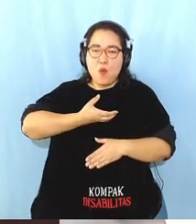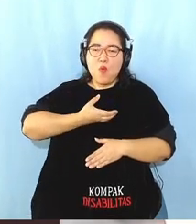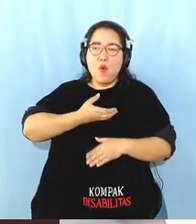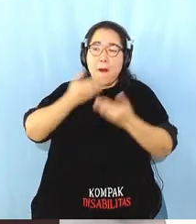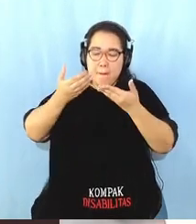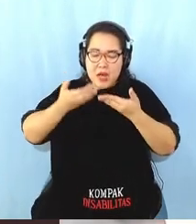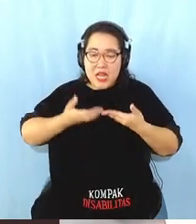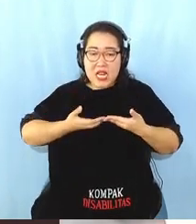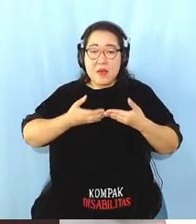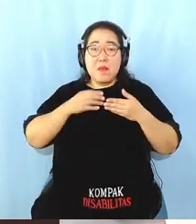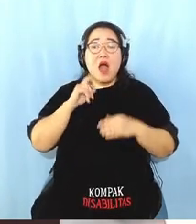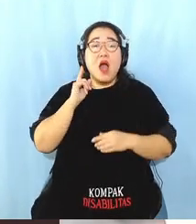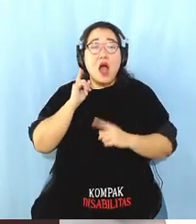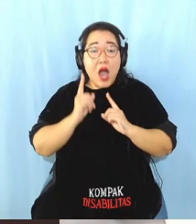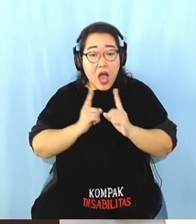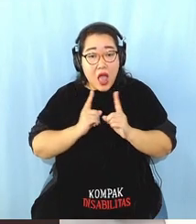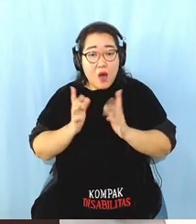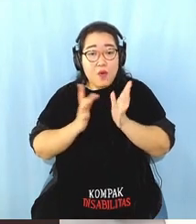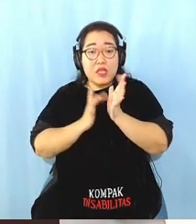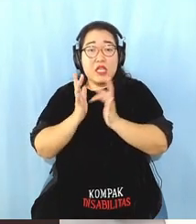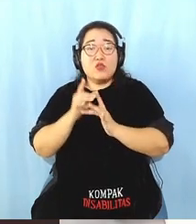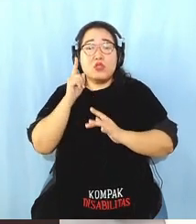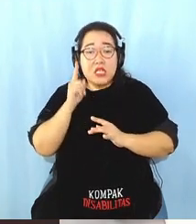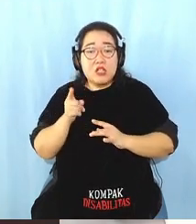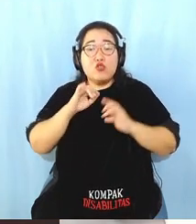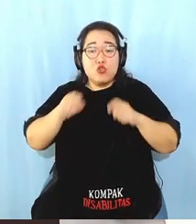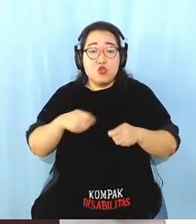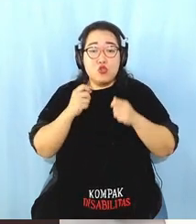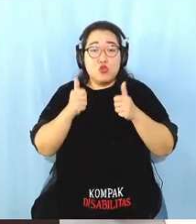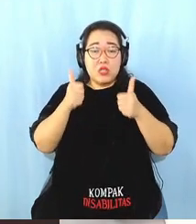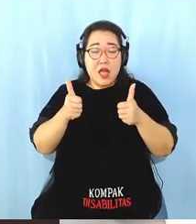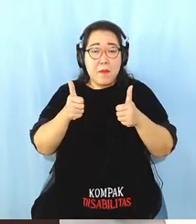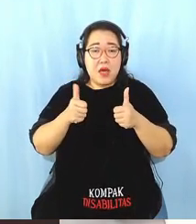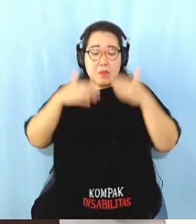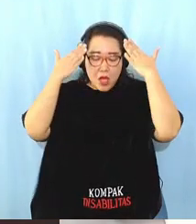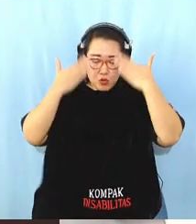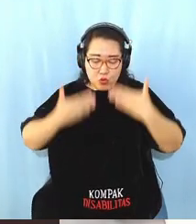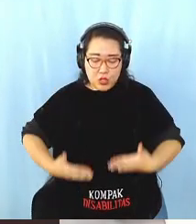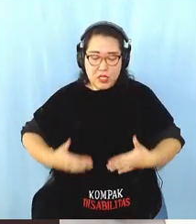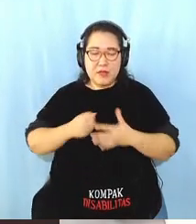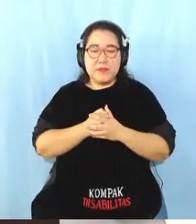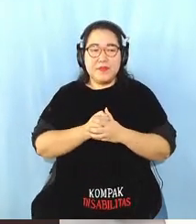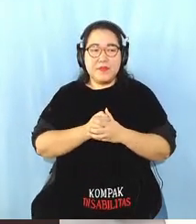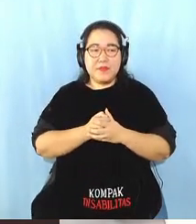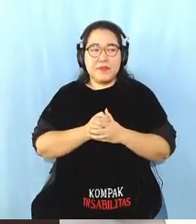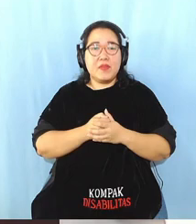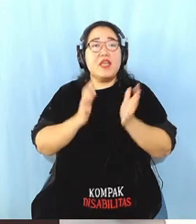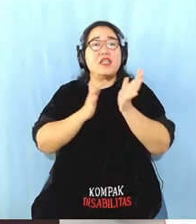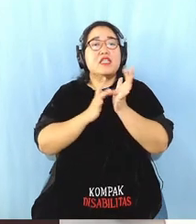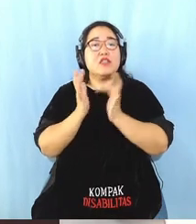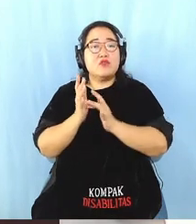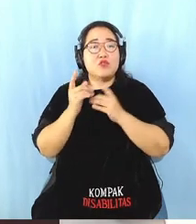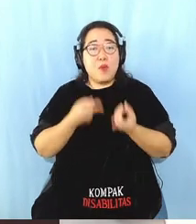Sang Penyelamat. Dia yang datang sebagai manusia, Allah yang menjadi